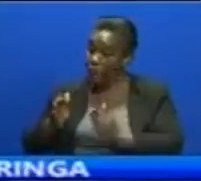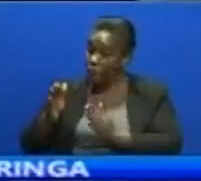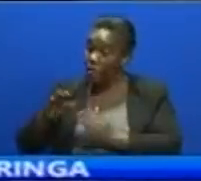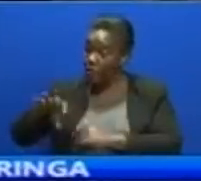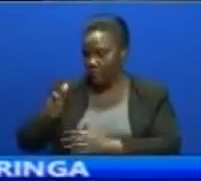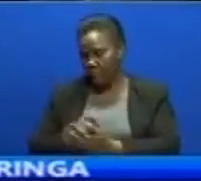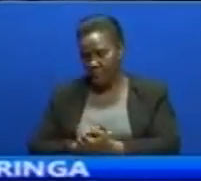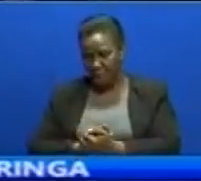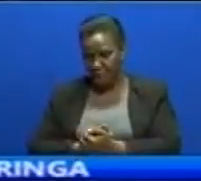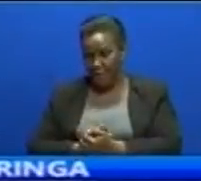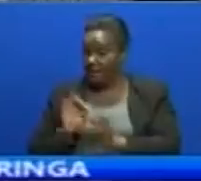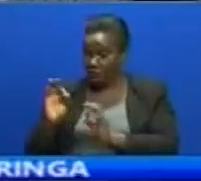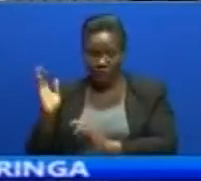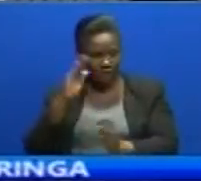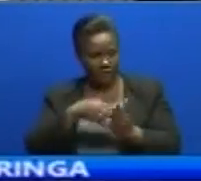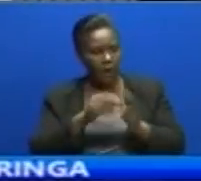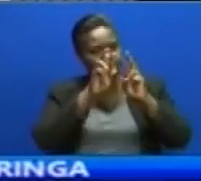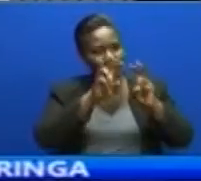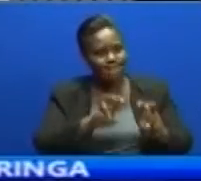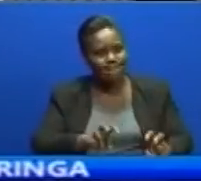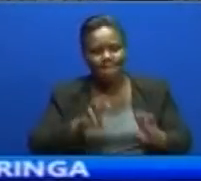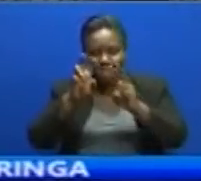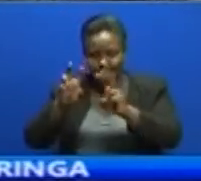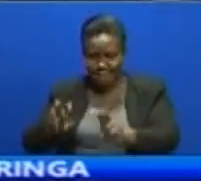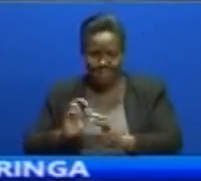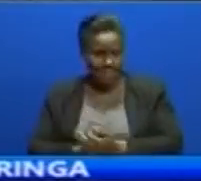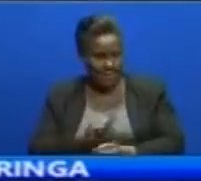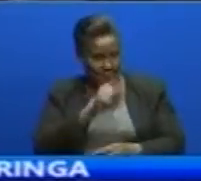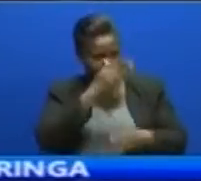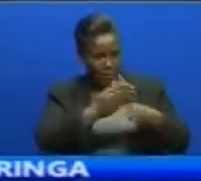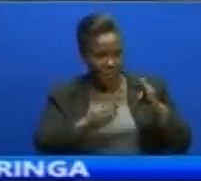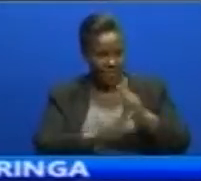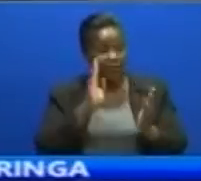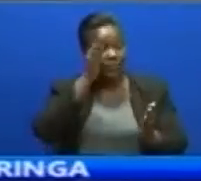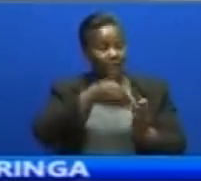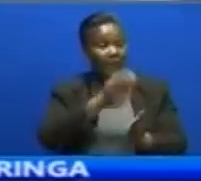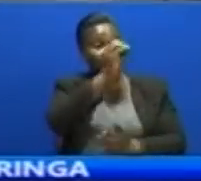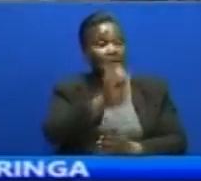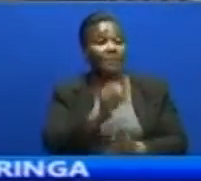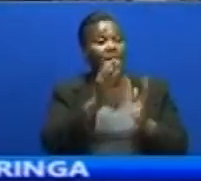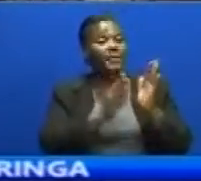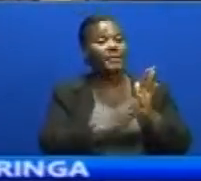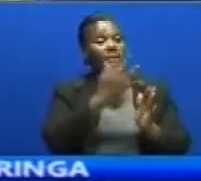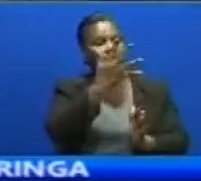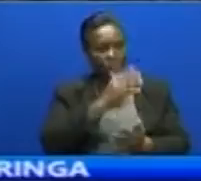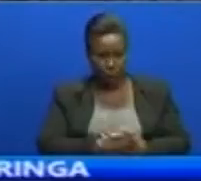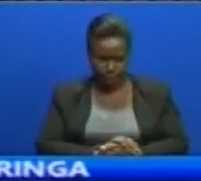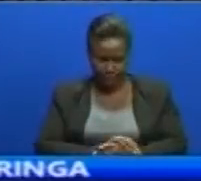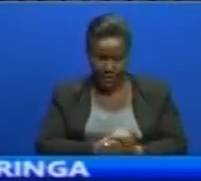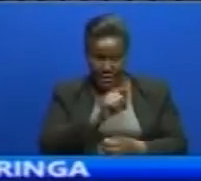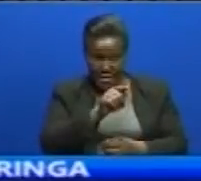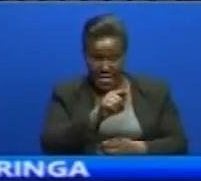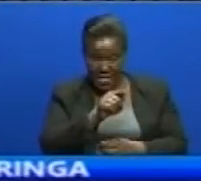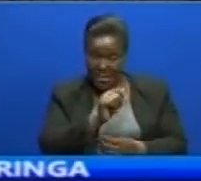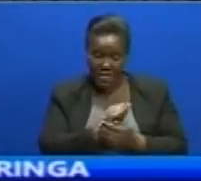aliyefika kukagua maendeleo ya ujenzi kuwa ujenzi wa stali hiyo umefikia 95%, ikiwa ni nyuma ya tarehe iliyowekwa na serikali